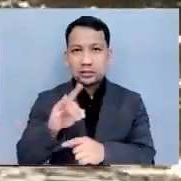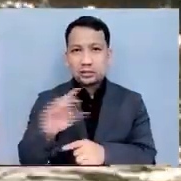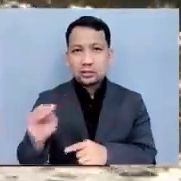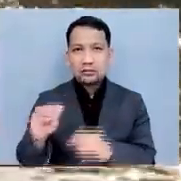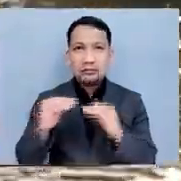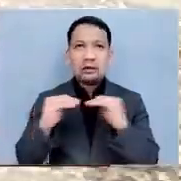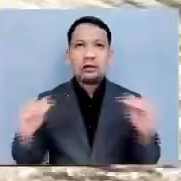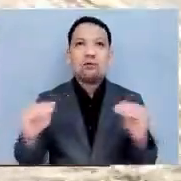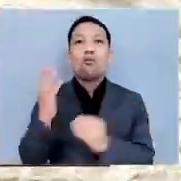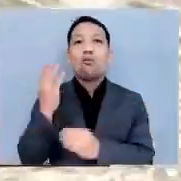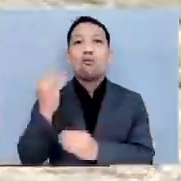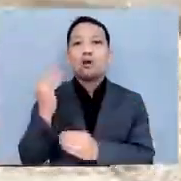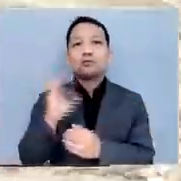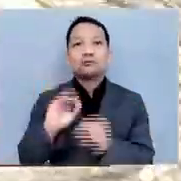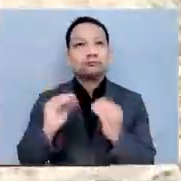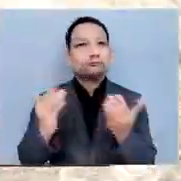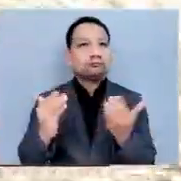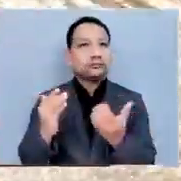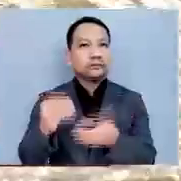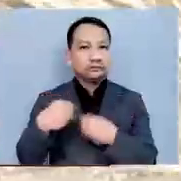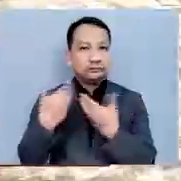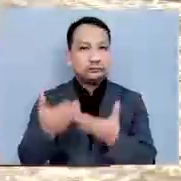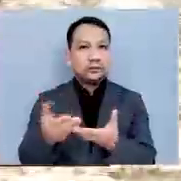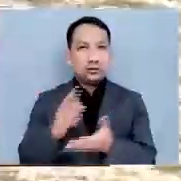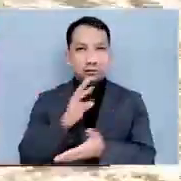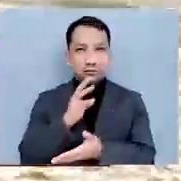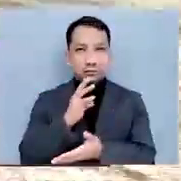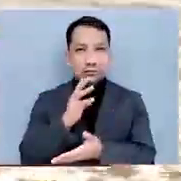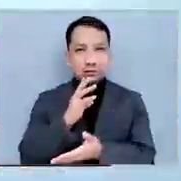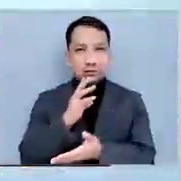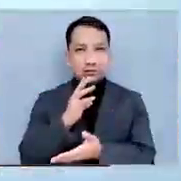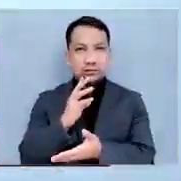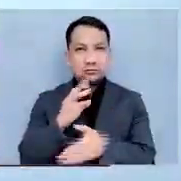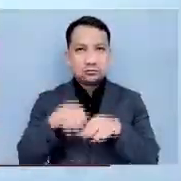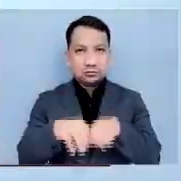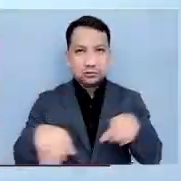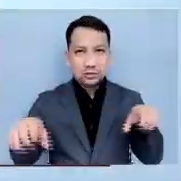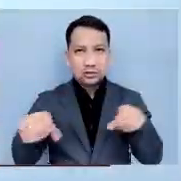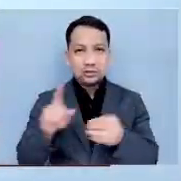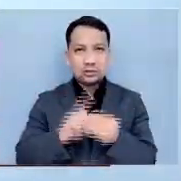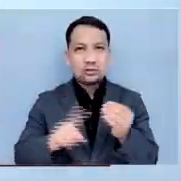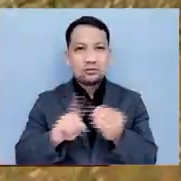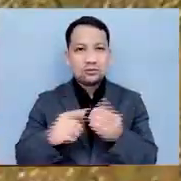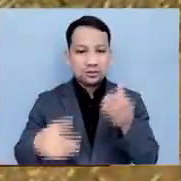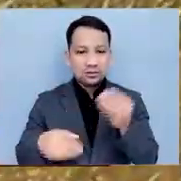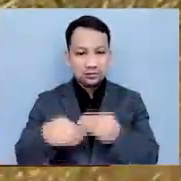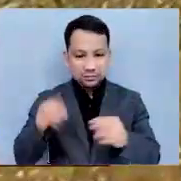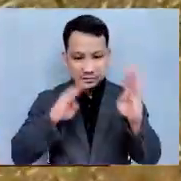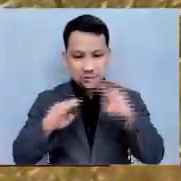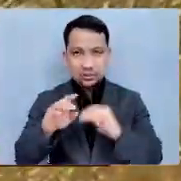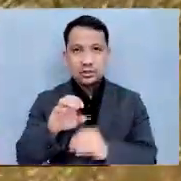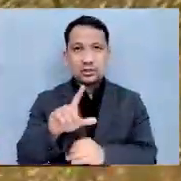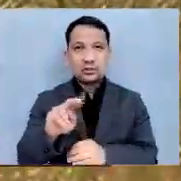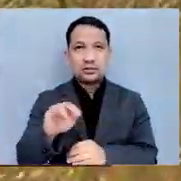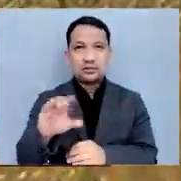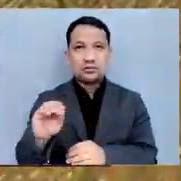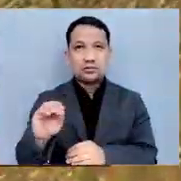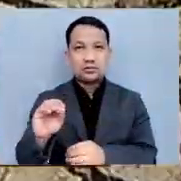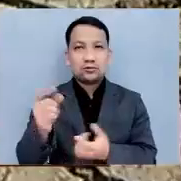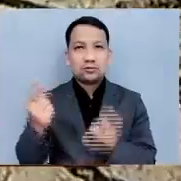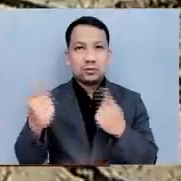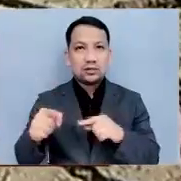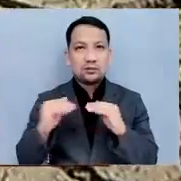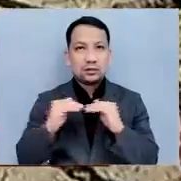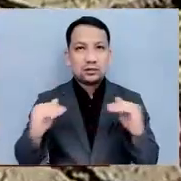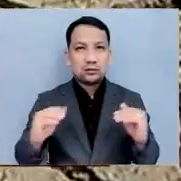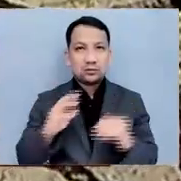kasi, baka wala nang maibigay na alokasyon para sa irigasyon. Dagdag problema pang banta ng El Nino sa magiging level ng tubig